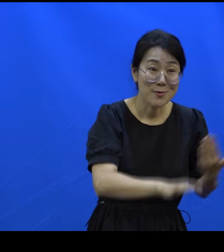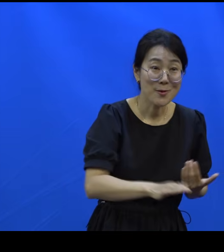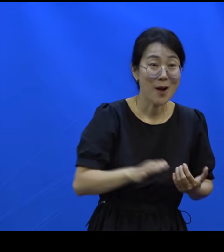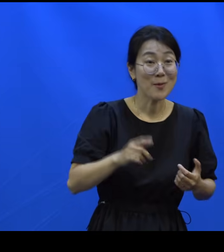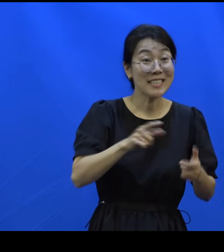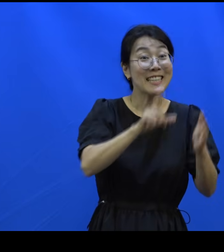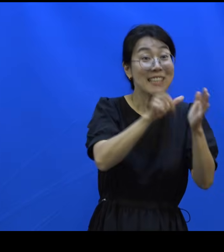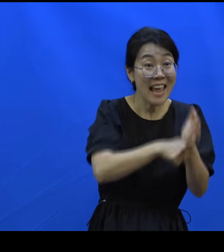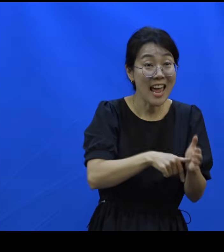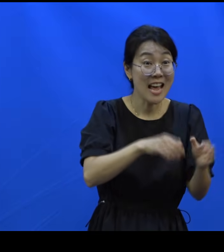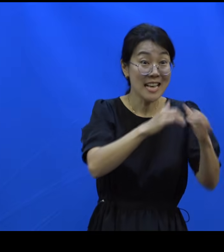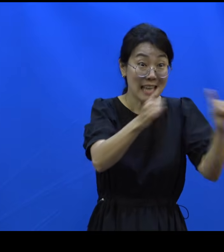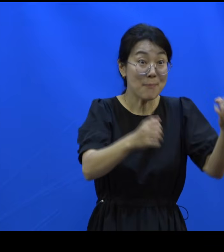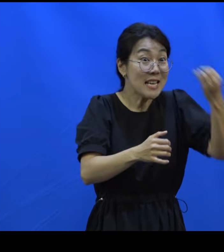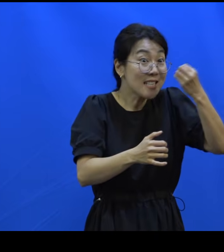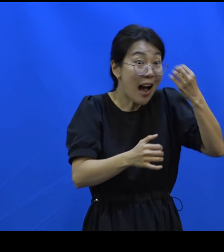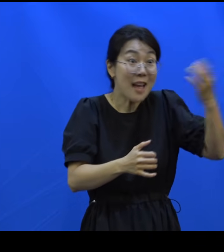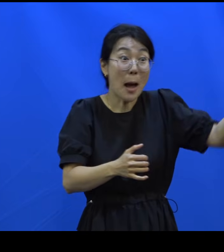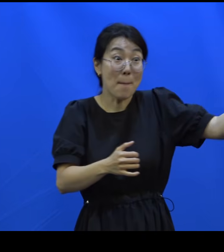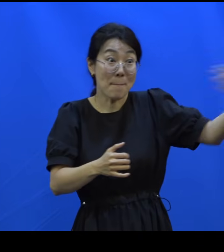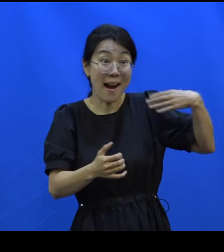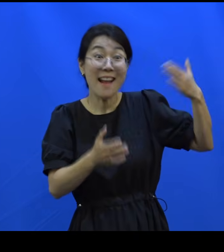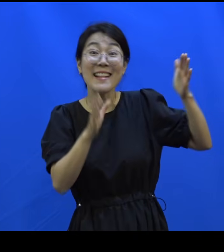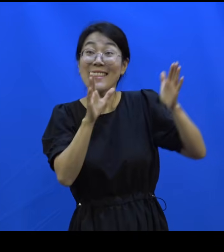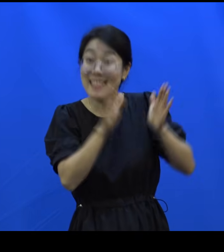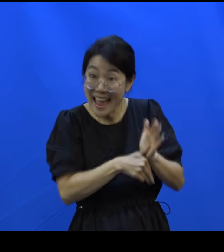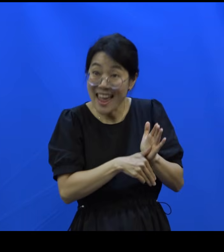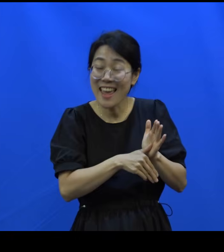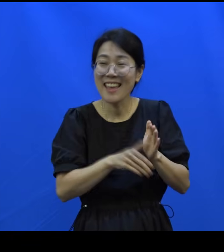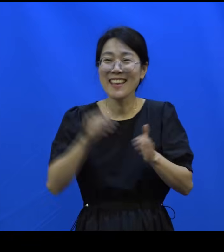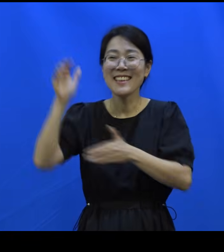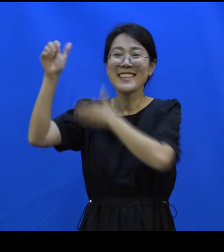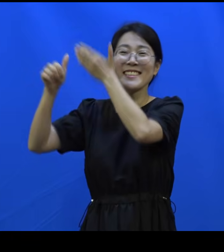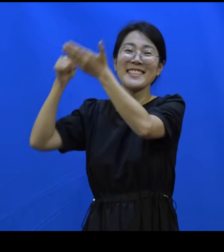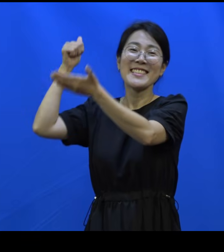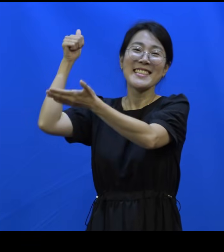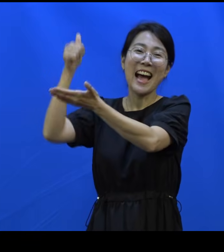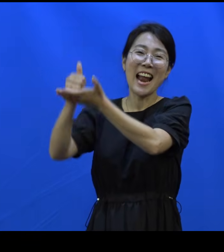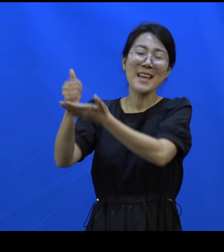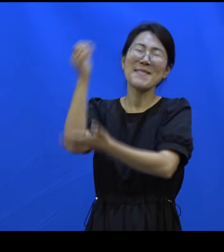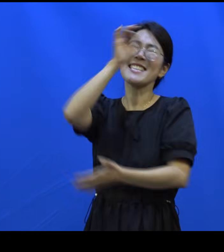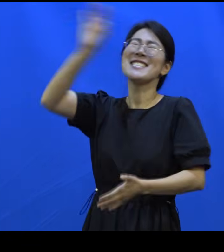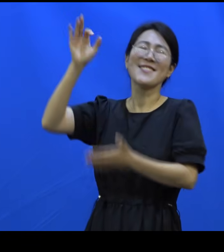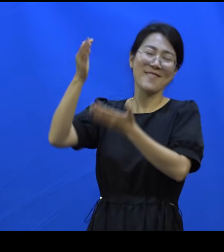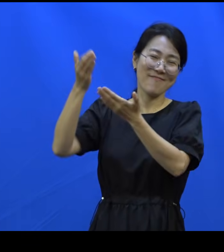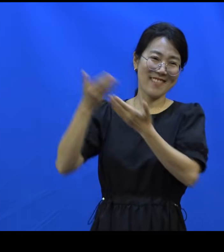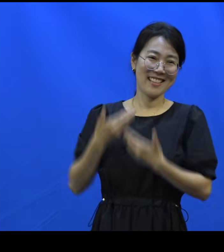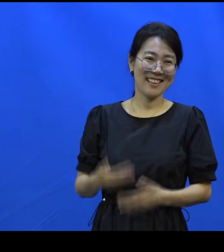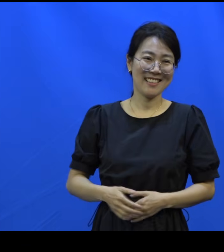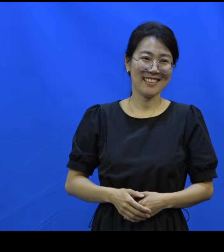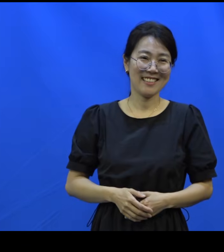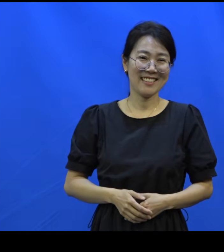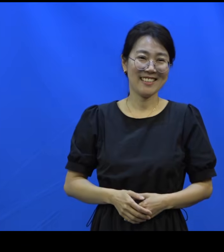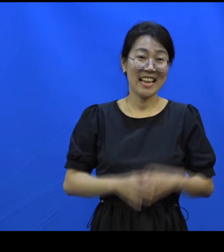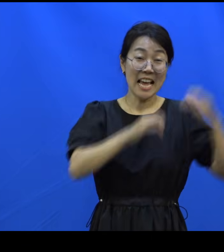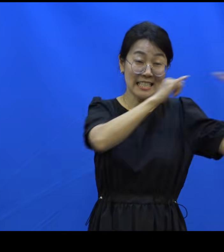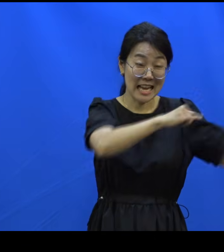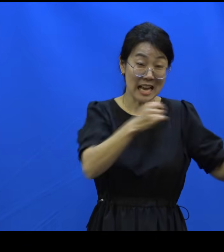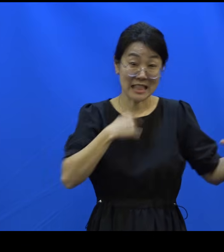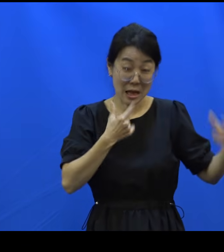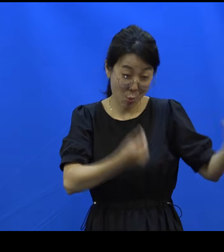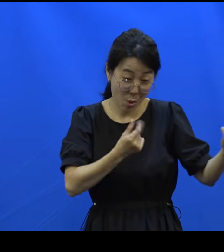나라에서는 정상적인 사람이 되는 것, 주님의 인정을 받는 그리스도의 신실한